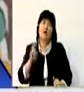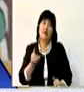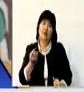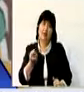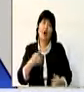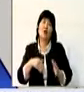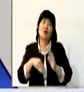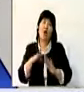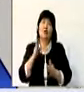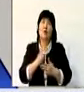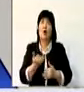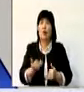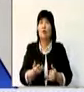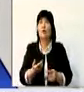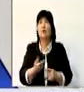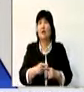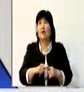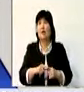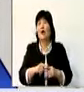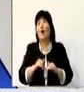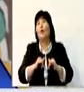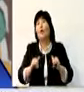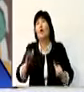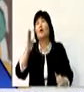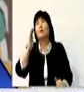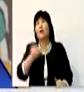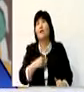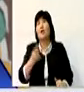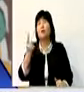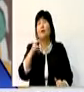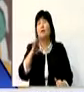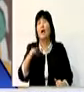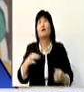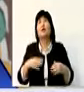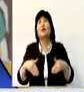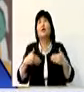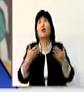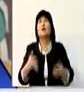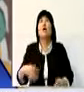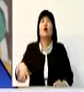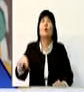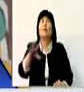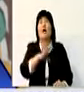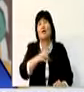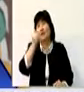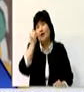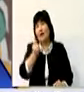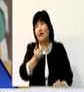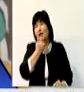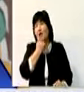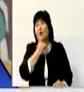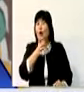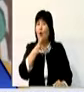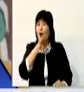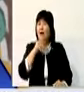болып жатырмыз. Осы кеңінен өрлей берсін деймін. Бірінші май мерекесі құтты болсын, бәріңізге де рахмет. Алтындай